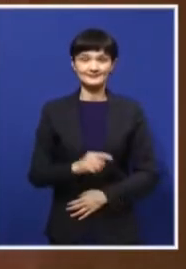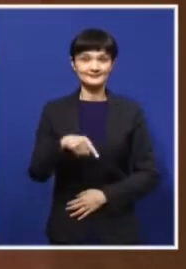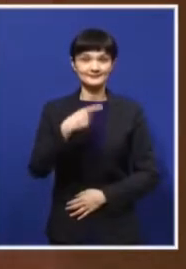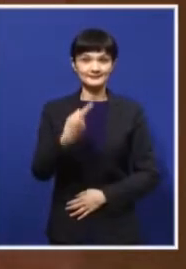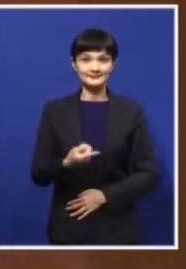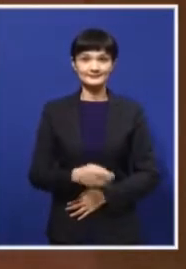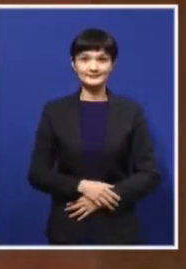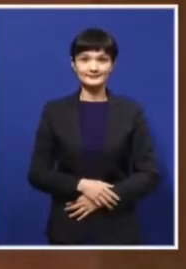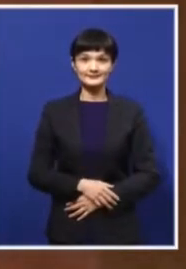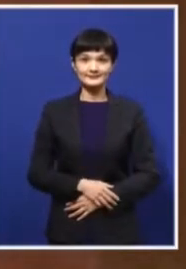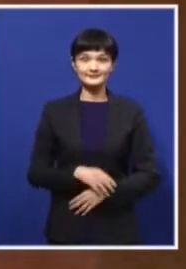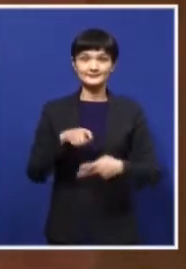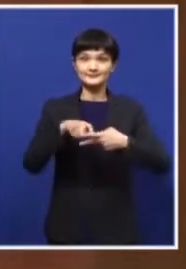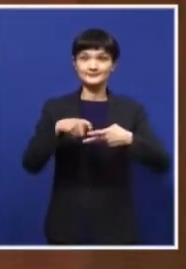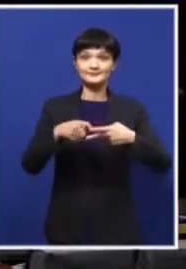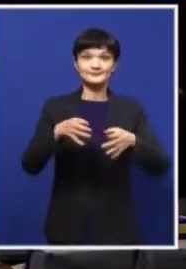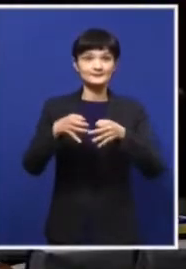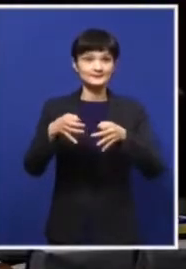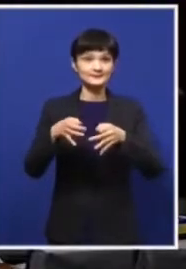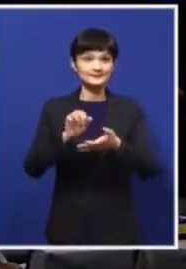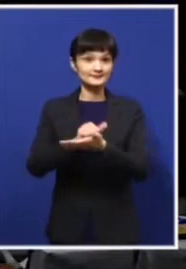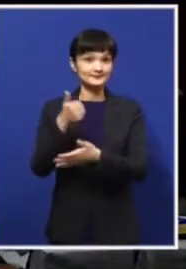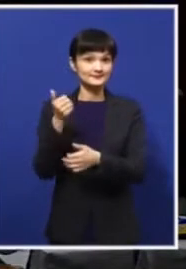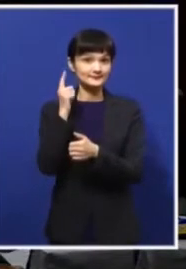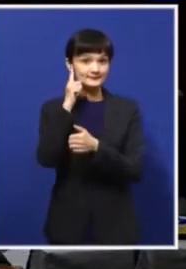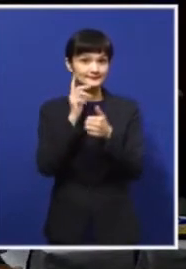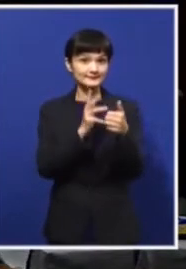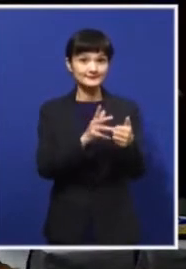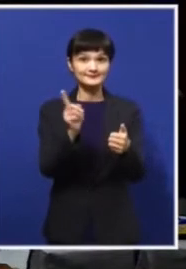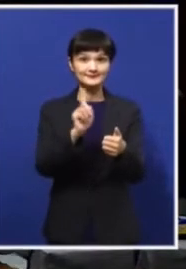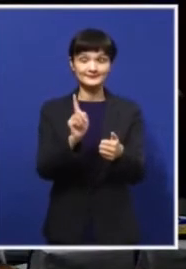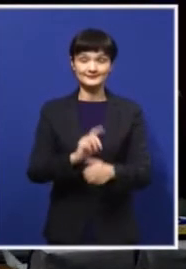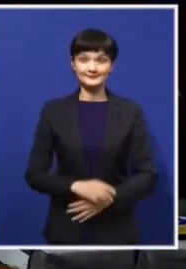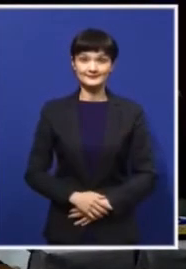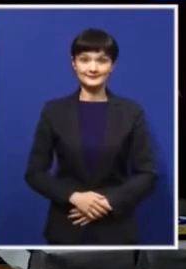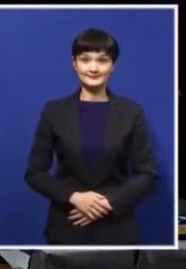麻烦工商这边先，谢谢。